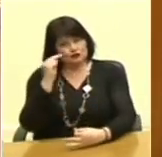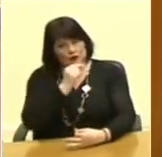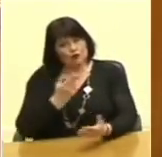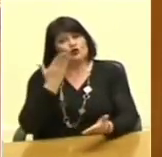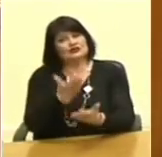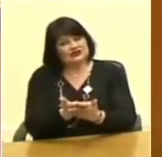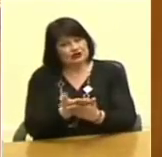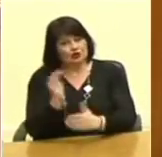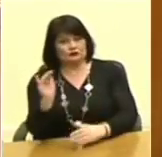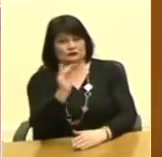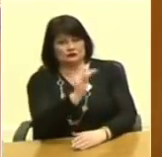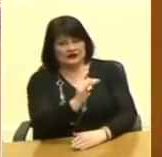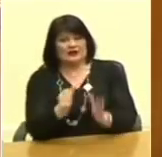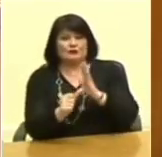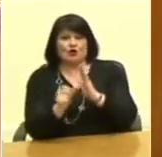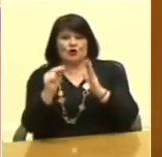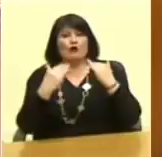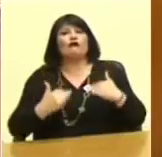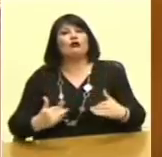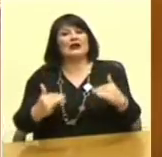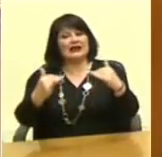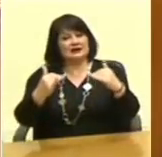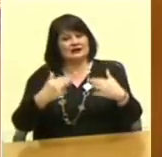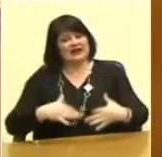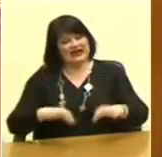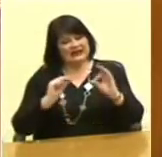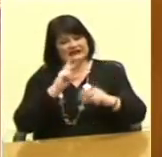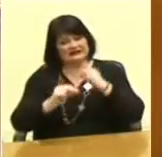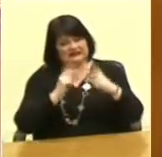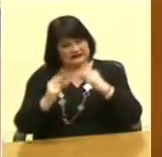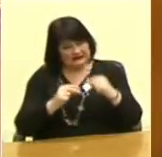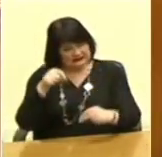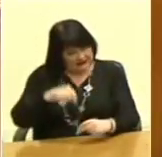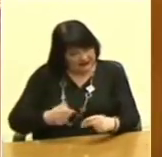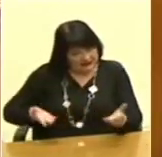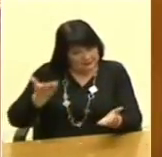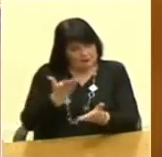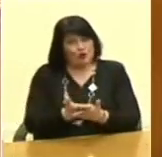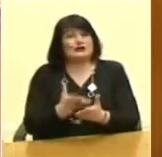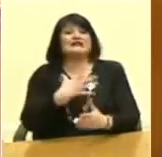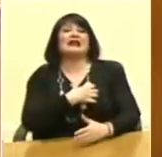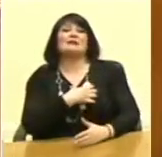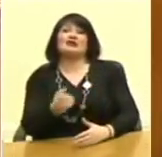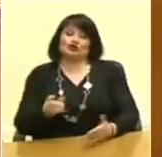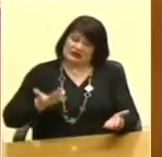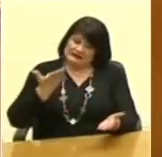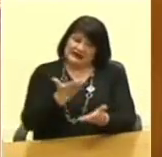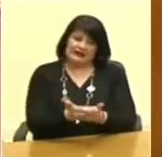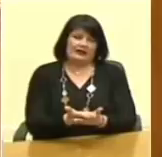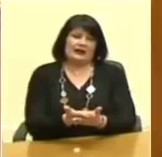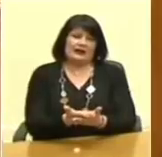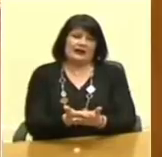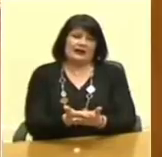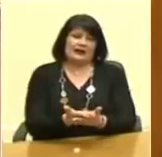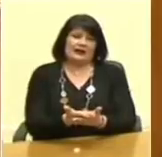ζητώ από το Σώμα και τον Πρόεδρο της Βουλής να ξεκινήσει συζήτηση για την πρόταση εμπιστοσύνης, καταθέτω, την